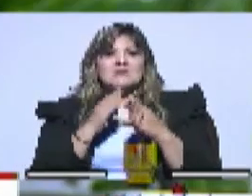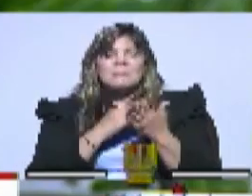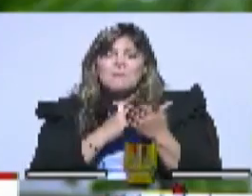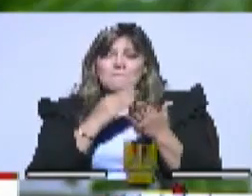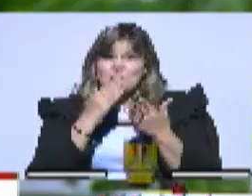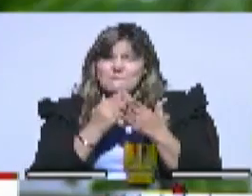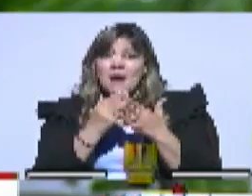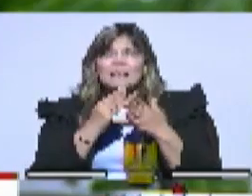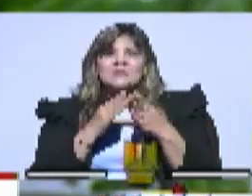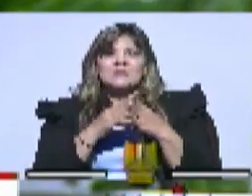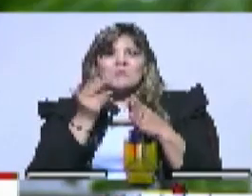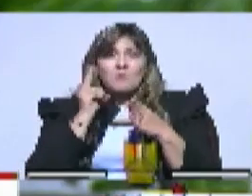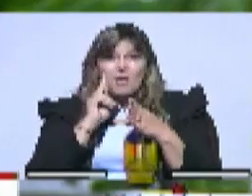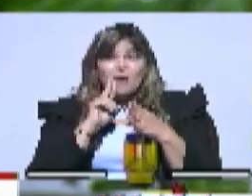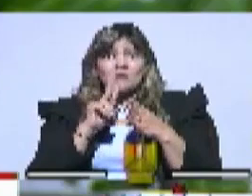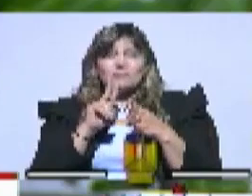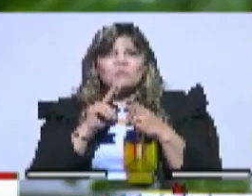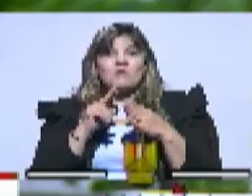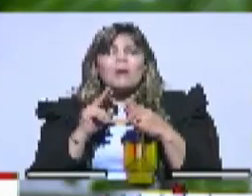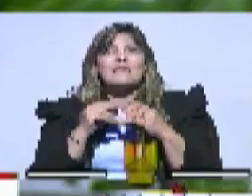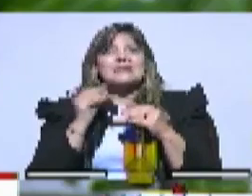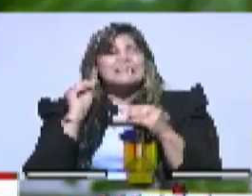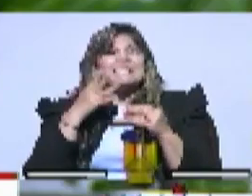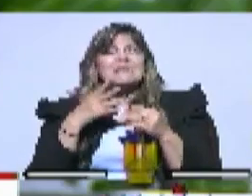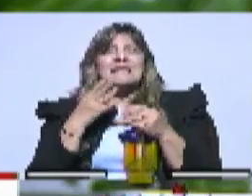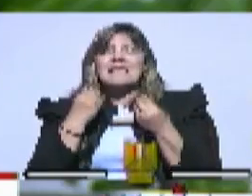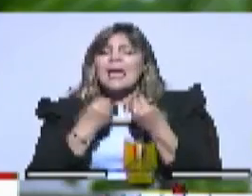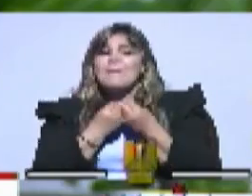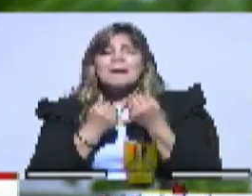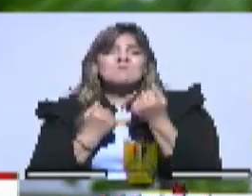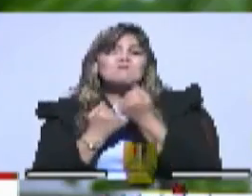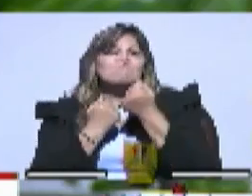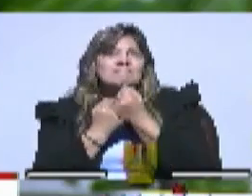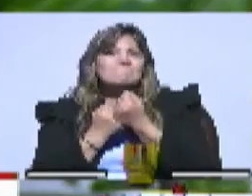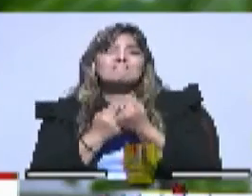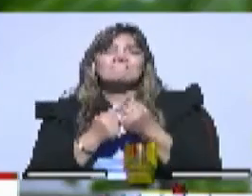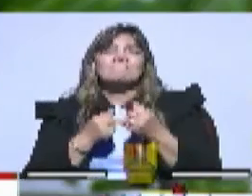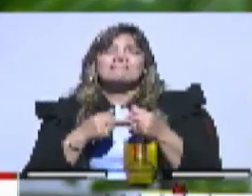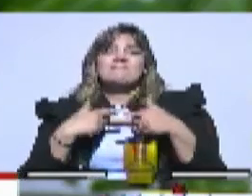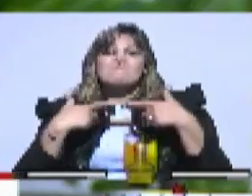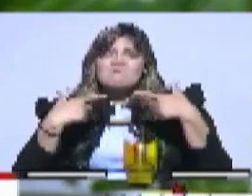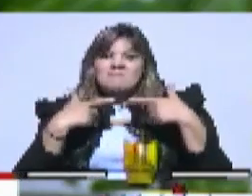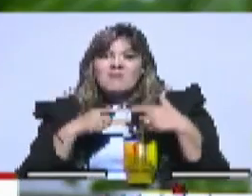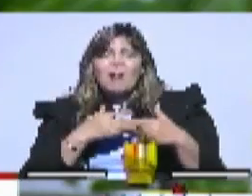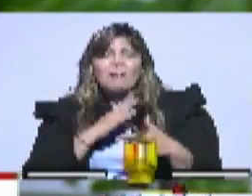الراسخة والثابتة من حرب غزة خلى حتى